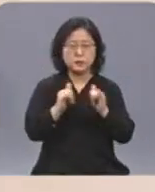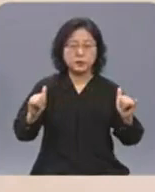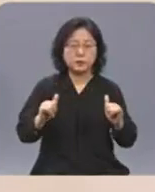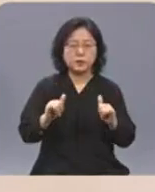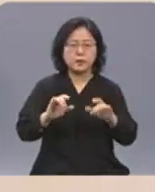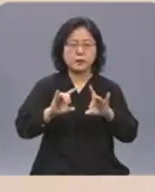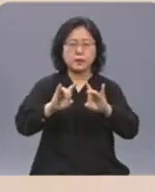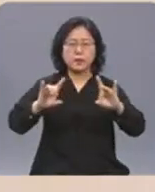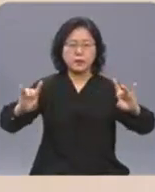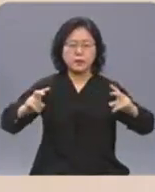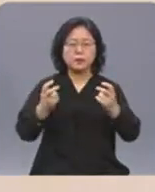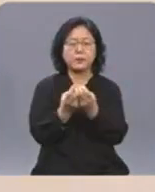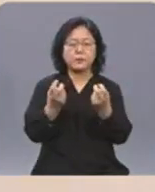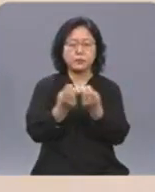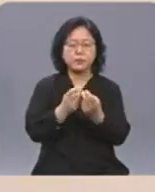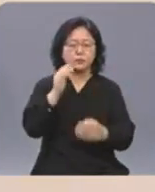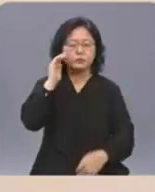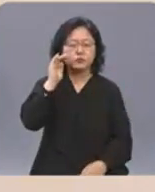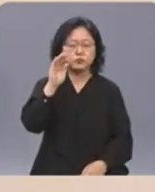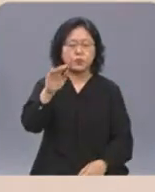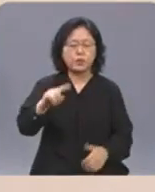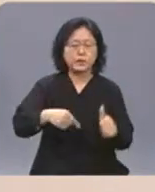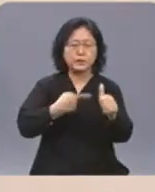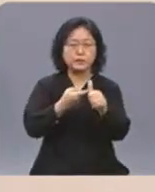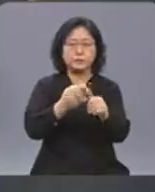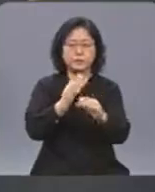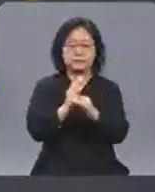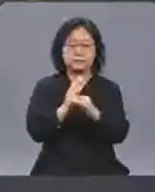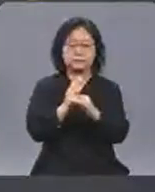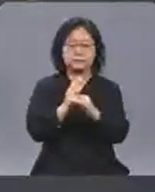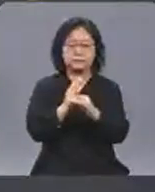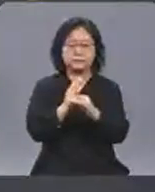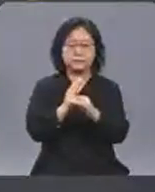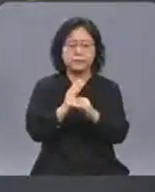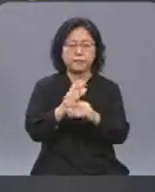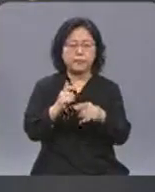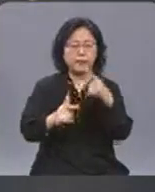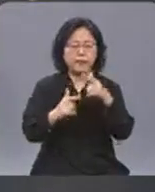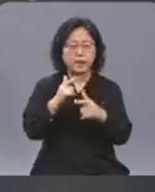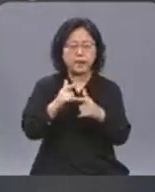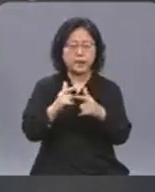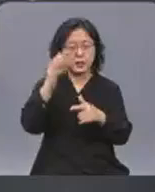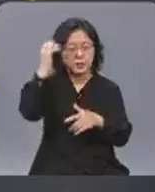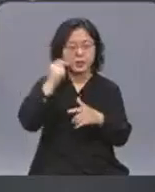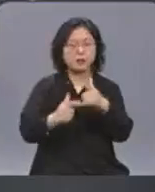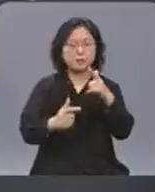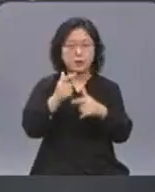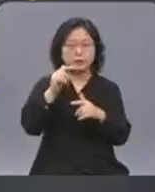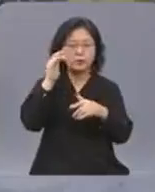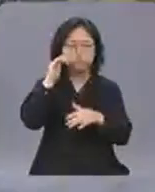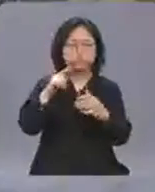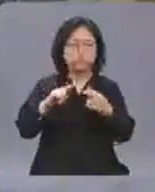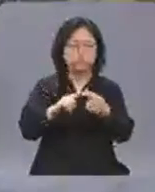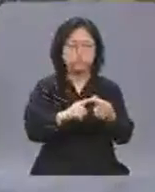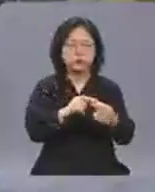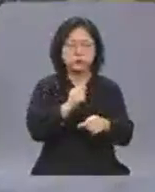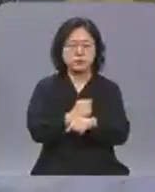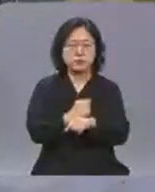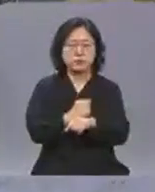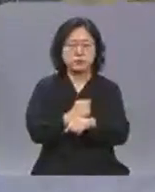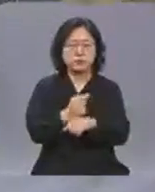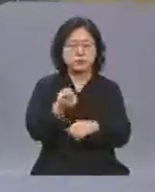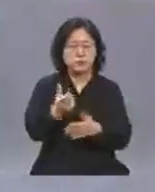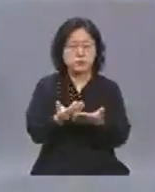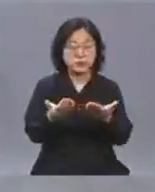저마다의 방식으로 추모에 동참하고 있습니다 기억나무에 추모에 글귀를 남기고 작은